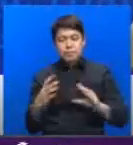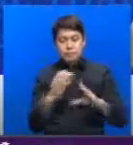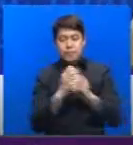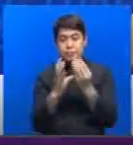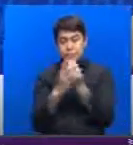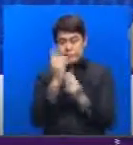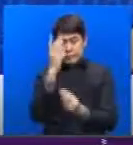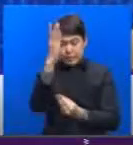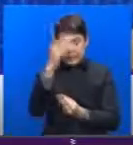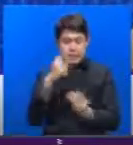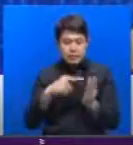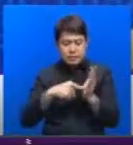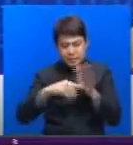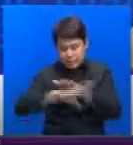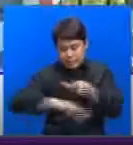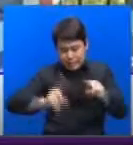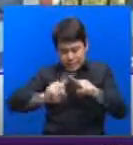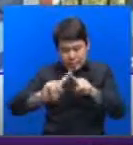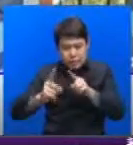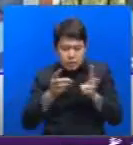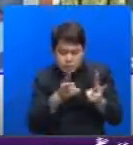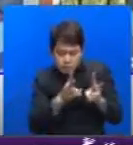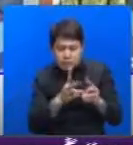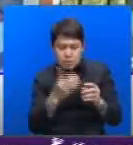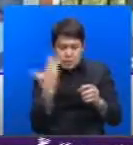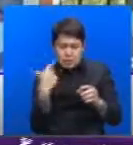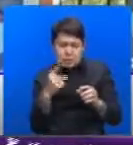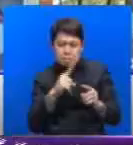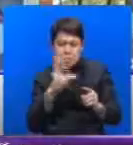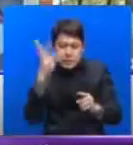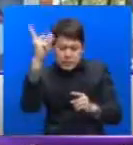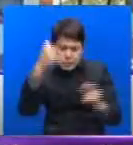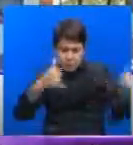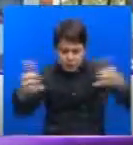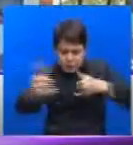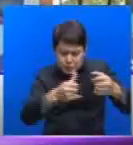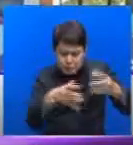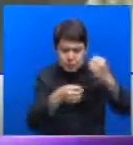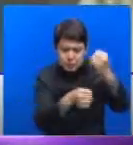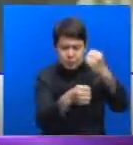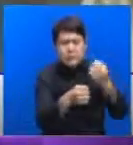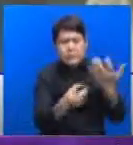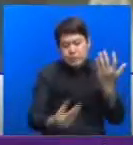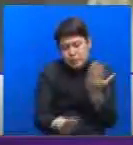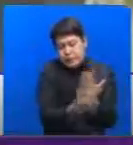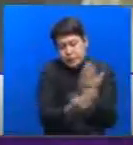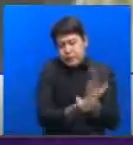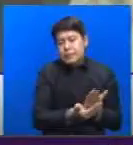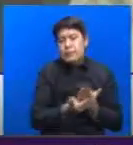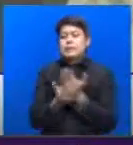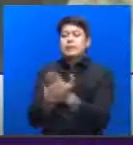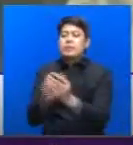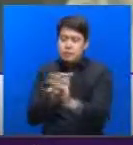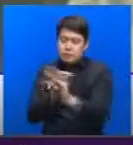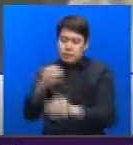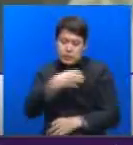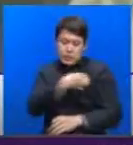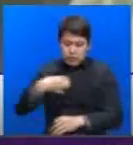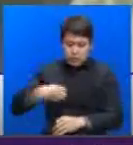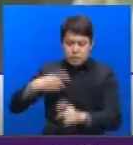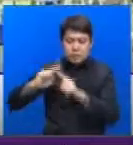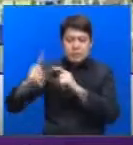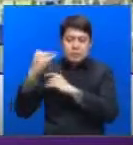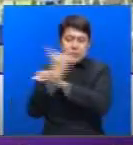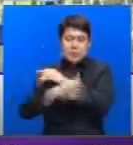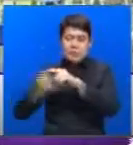สัปดาณาจะรูปรวมลำดับเหตุการณการชุมนุม และขบวนการลมราถบาลเพื่อชรจแงต่อเujeกอัärtพระอชทุปประจำ prasos่างต